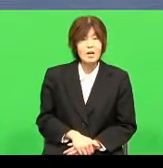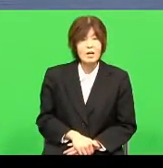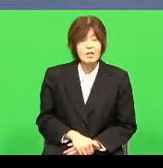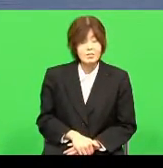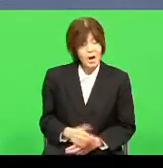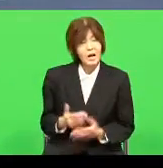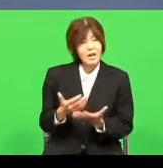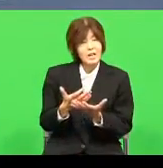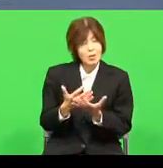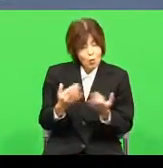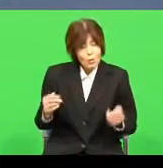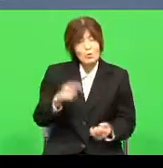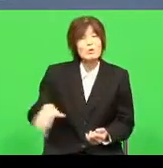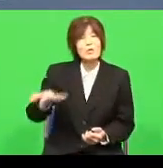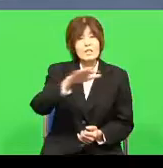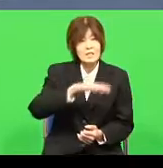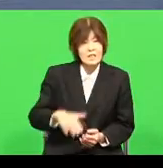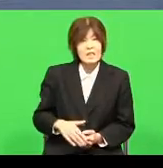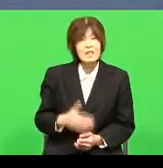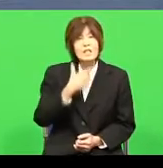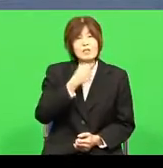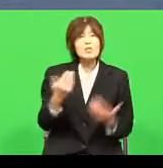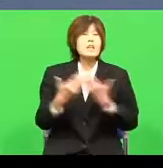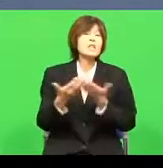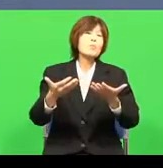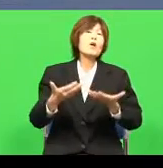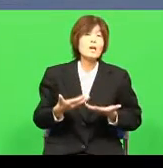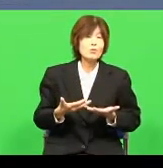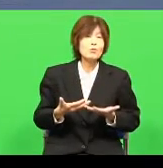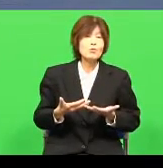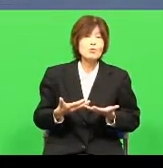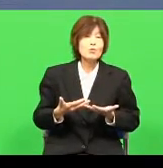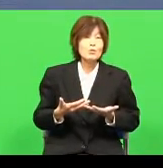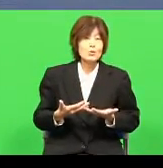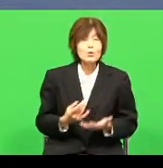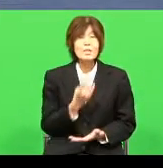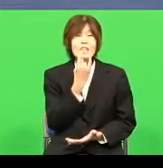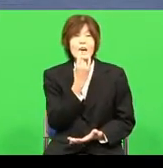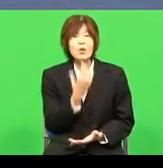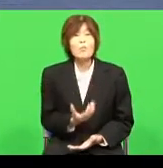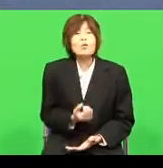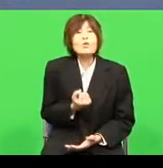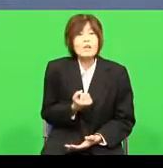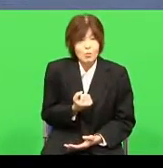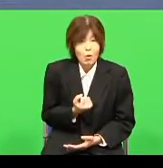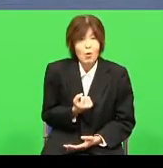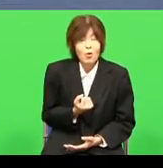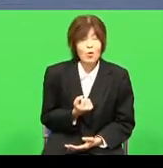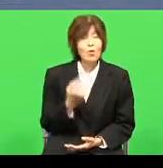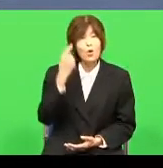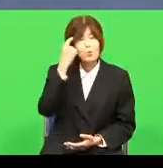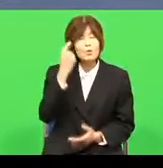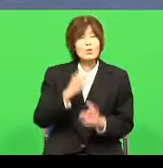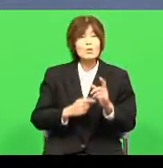きっと多くの方にご愛顧いただけるんじゃないかという期待を持っていたんですが